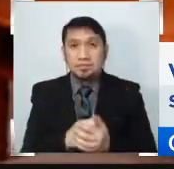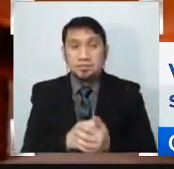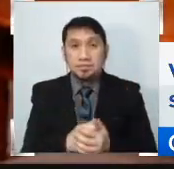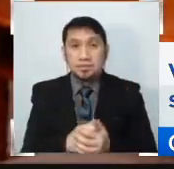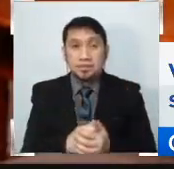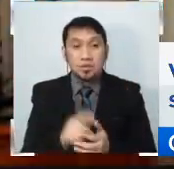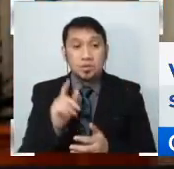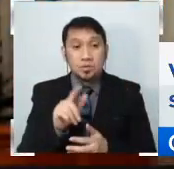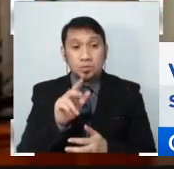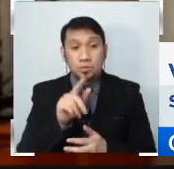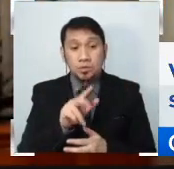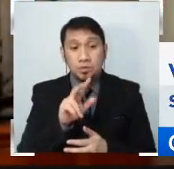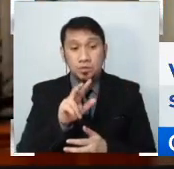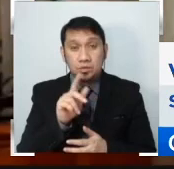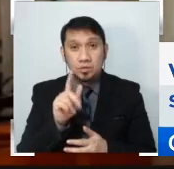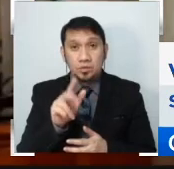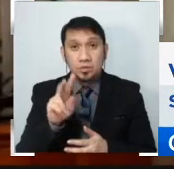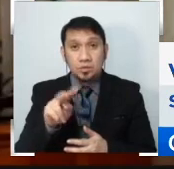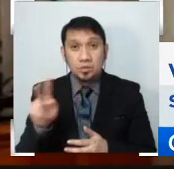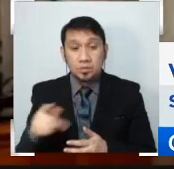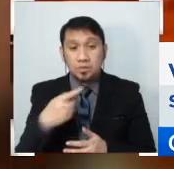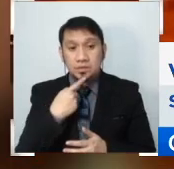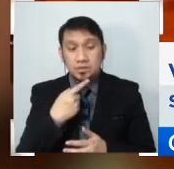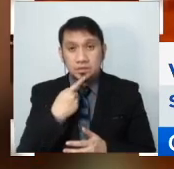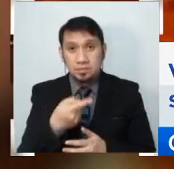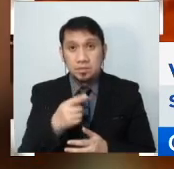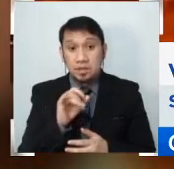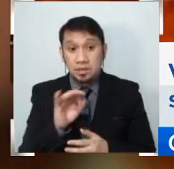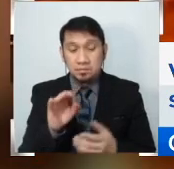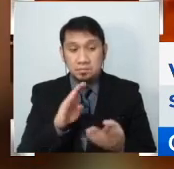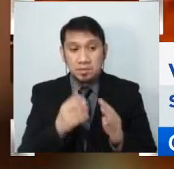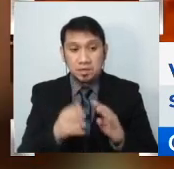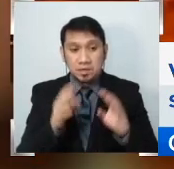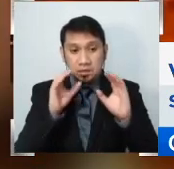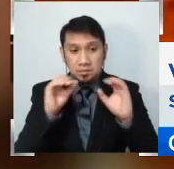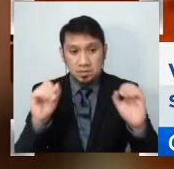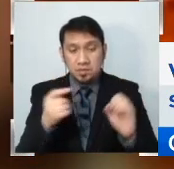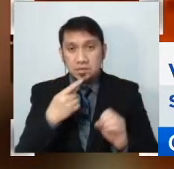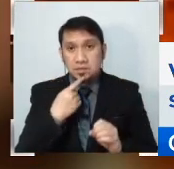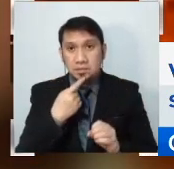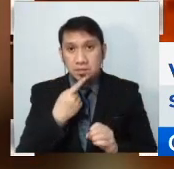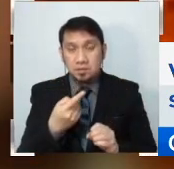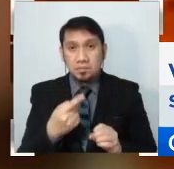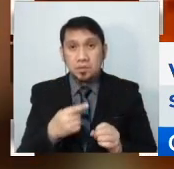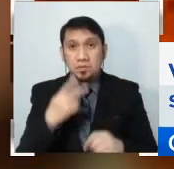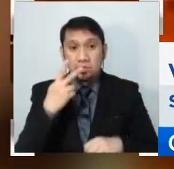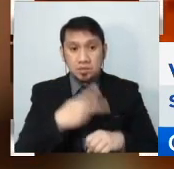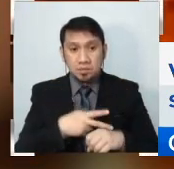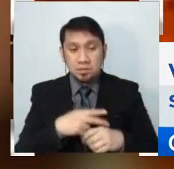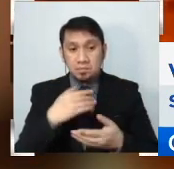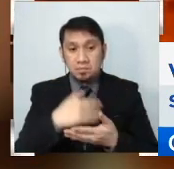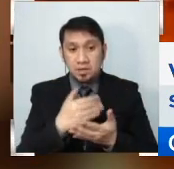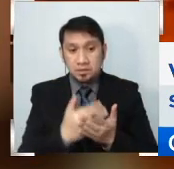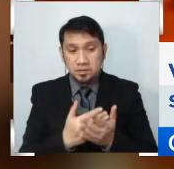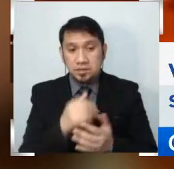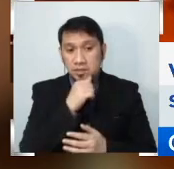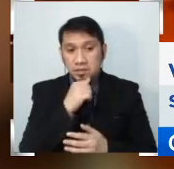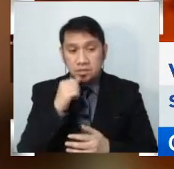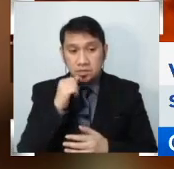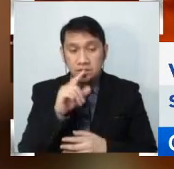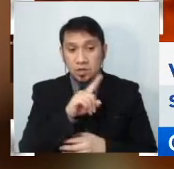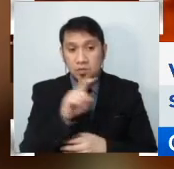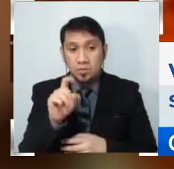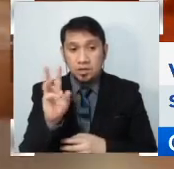online forum kung saan sinabi niyang kung maging Pangulo, dodoblihin niya ang budget sa agrikultura at gagawing 116